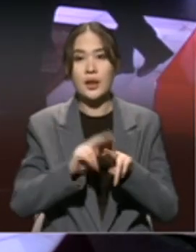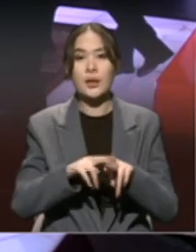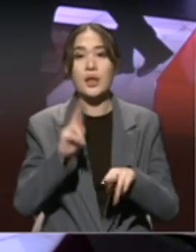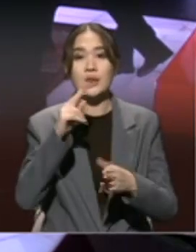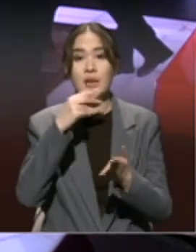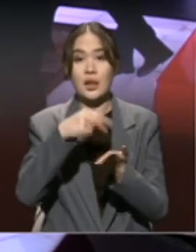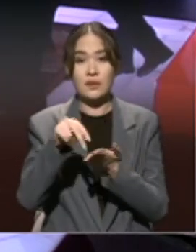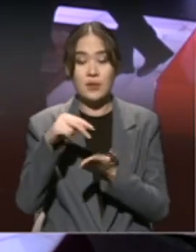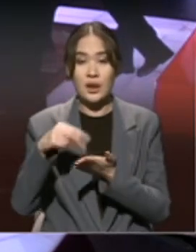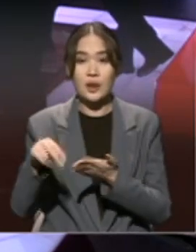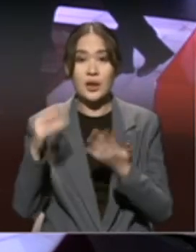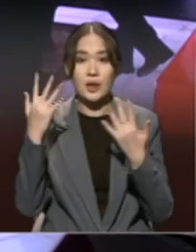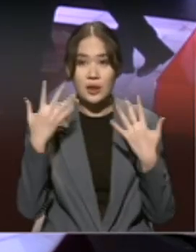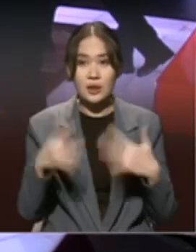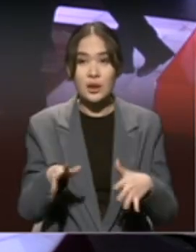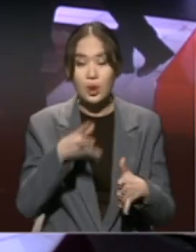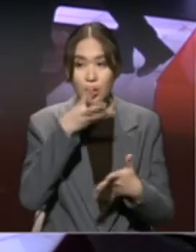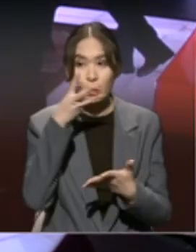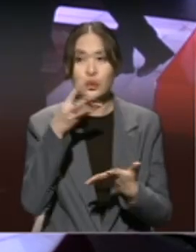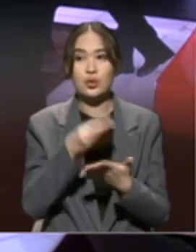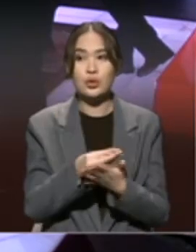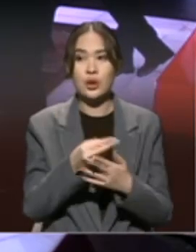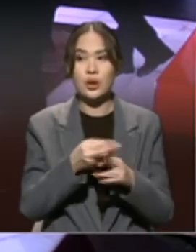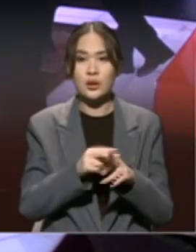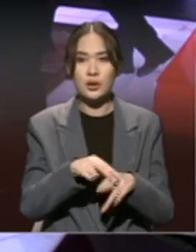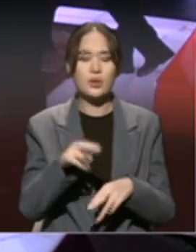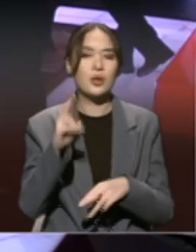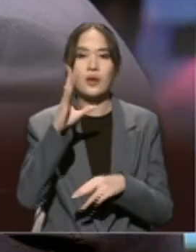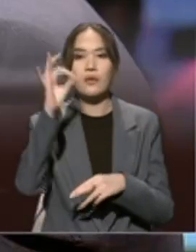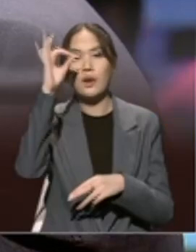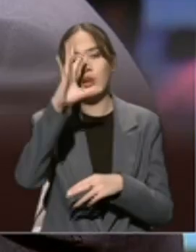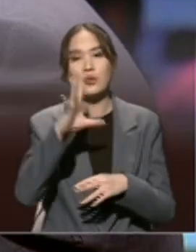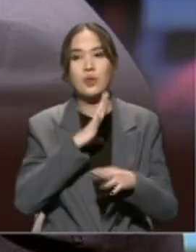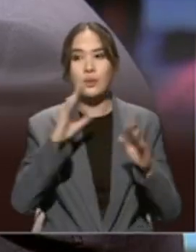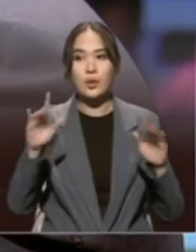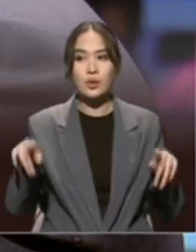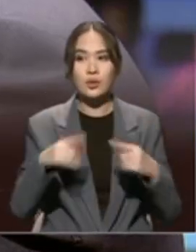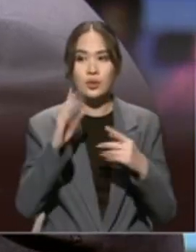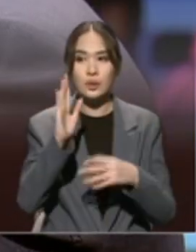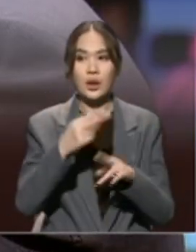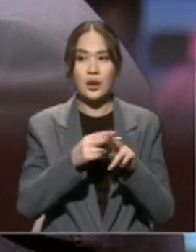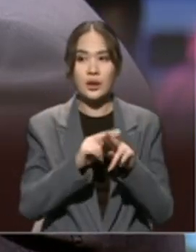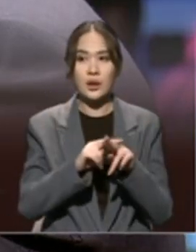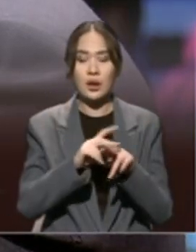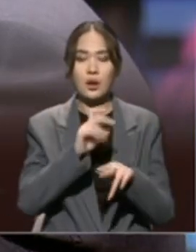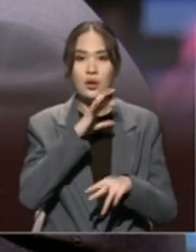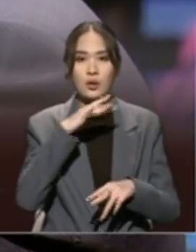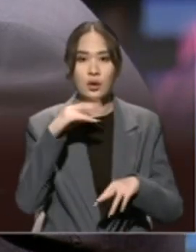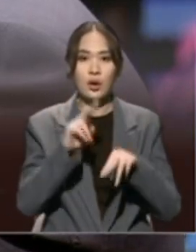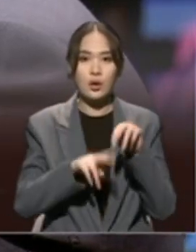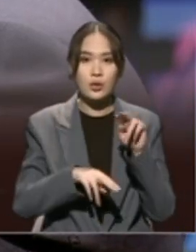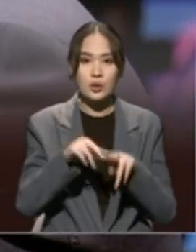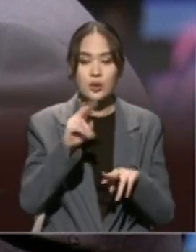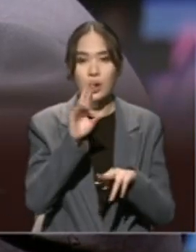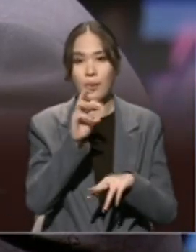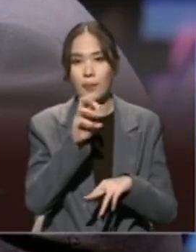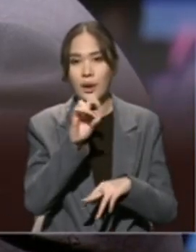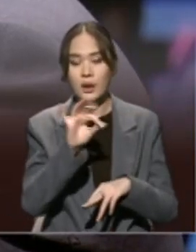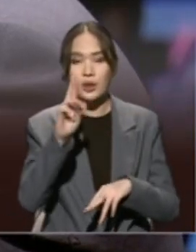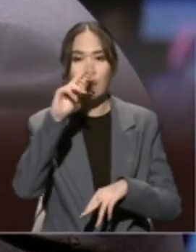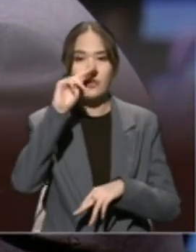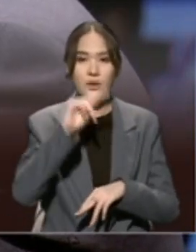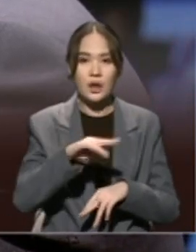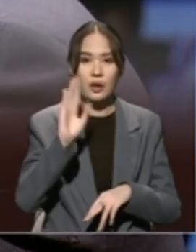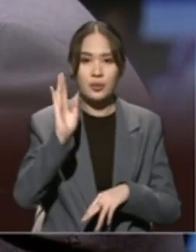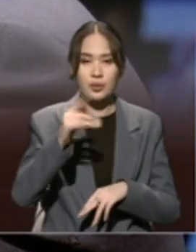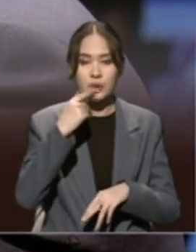алғаннан кейін оның жаңағы өзіндік үйдің құны көтеріледі ғой. Амалсыз, амалсыз. Алатта құрылыс компаниясы виноват, құрылыс